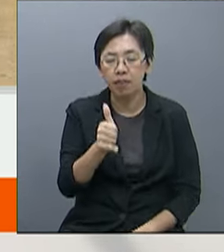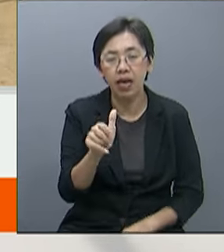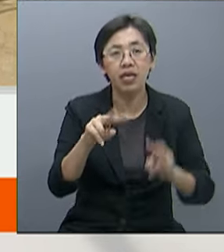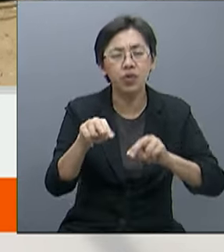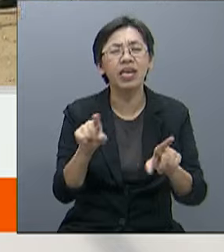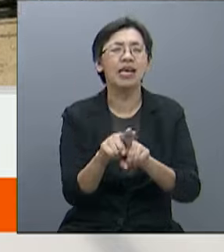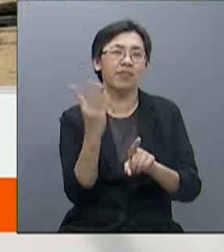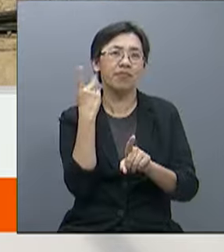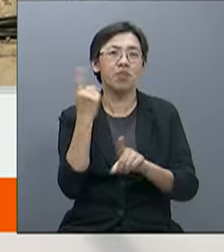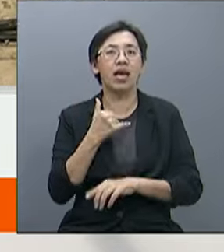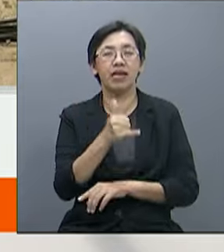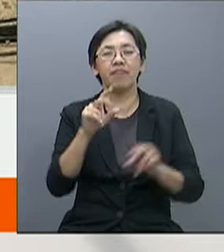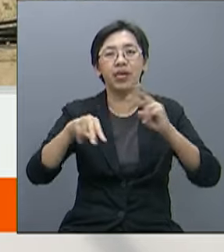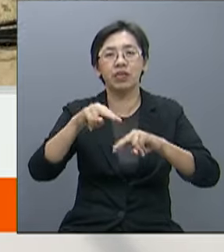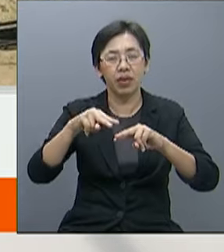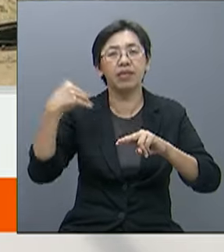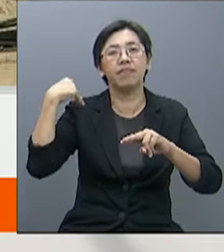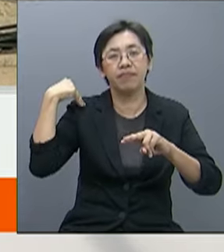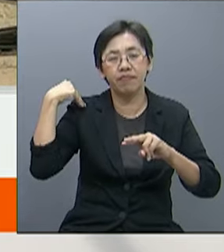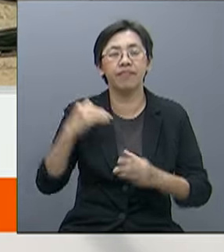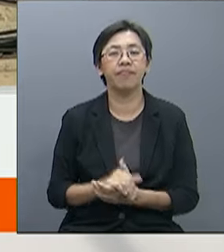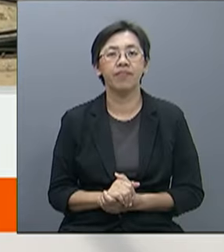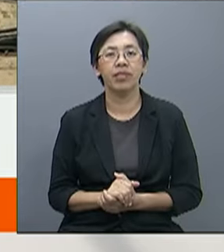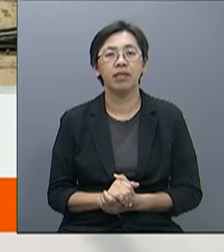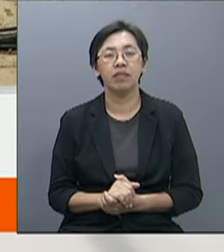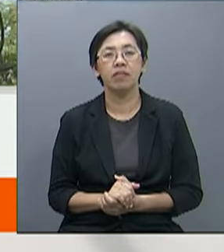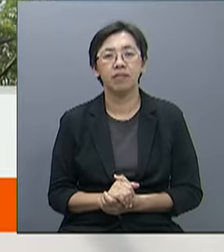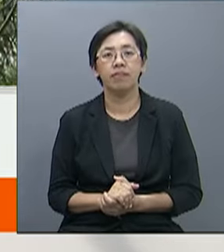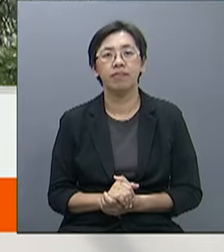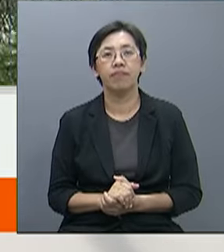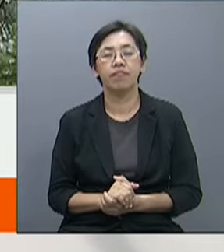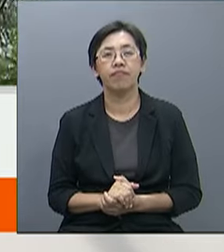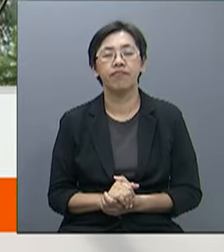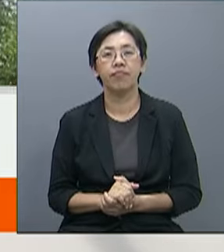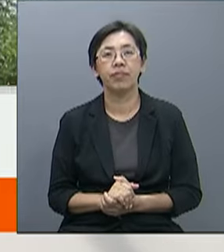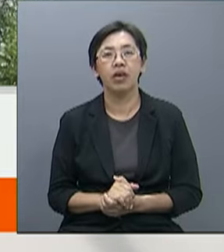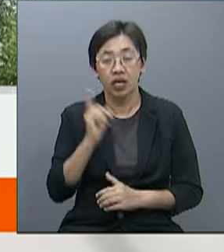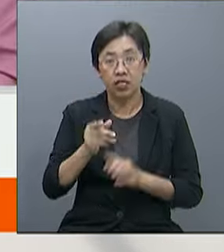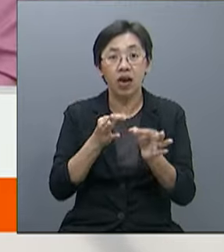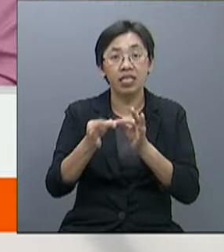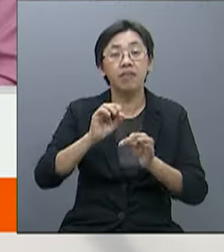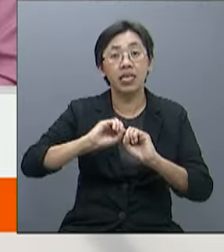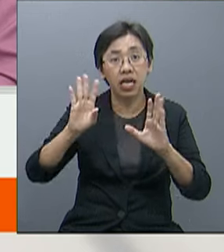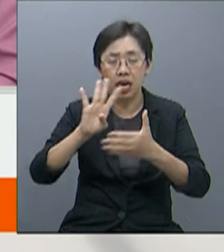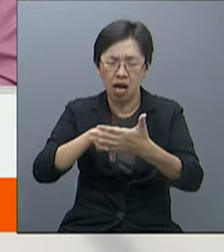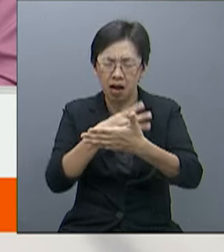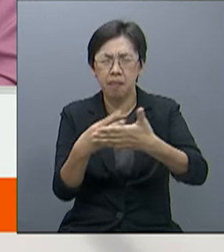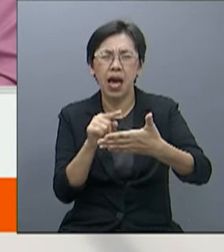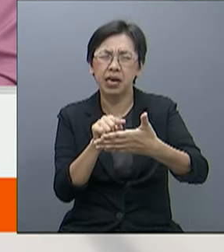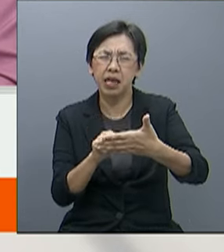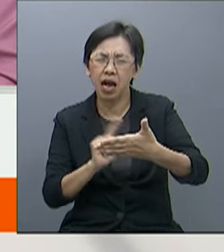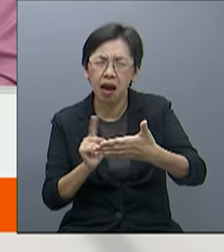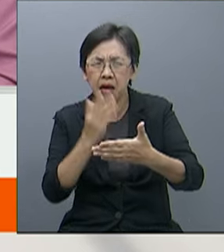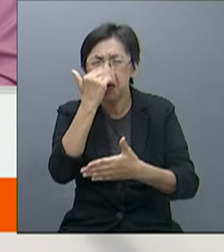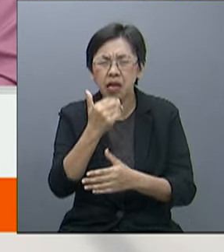อกว่าคุณลือจริงหรือเปล่าที่คุณบอกคุณหันสัญญาณกลับเข้ามาแล้วคุณหันจริงหรือเปล่า ค่ะค่ะเขาจะต้องมีคำชี้แจงด้วยไหมคะว่าทำไมมันเกิดเหตุการณ์ในลักษ